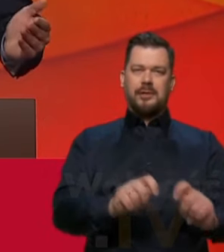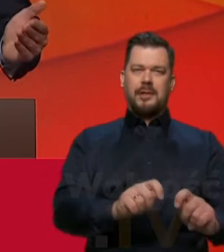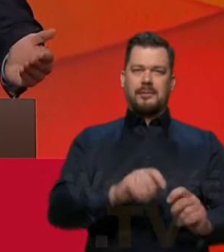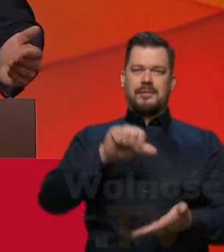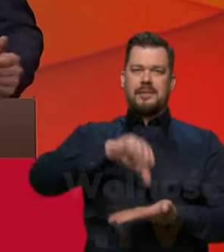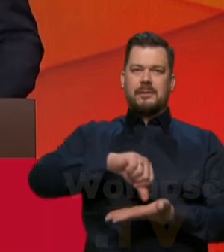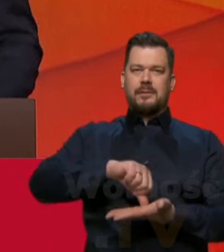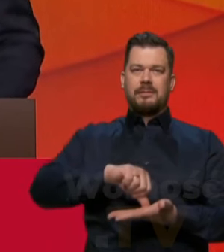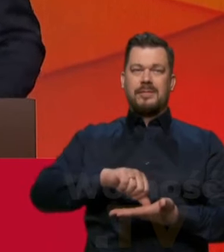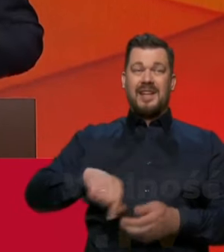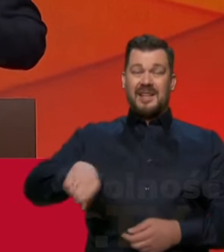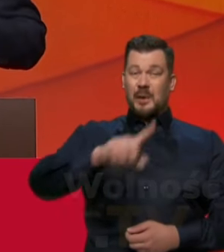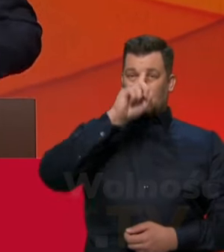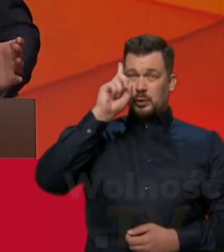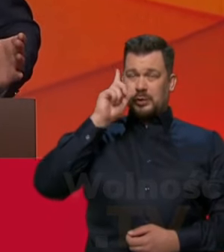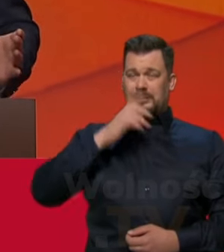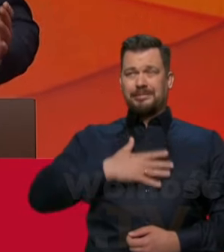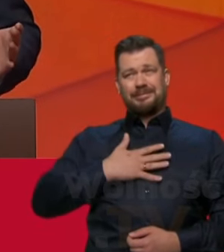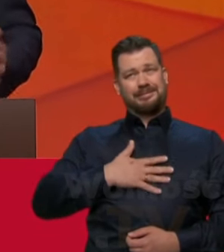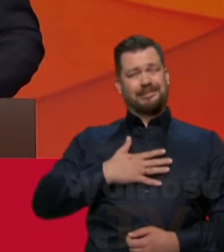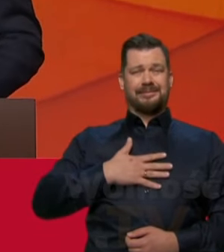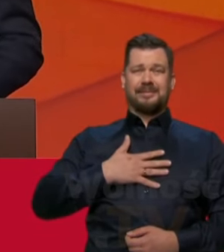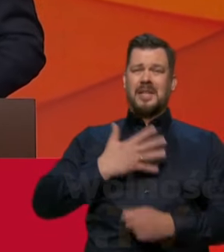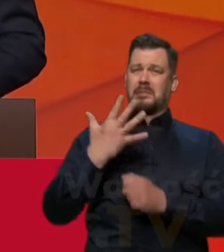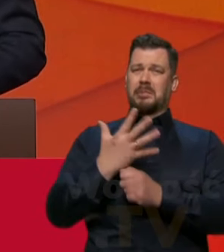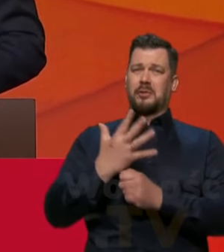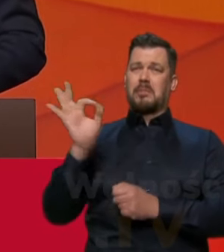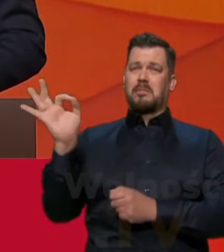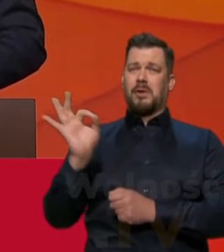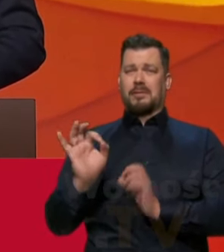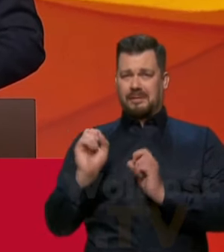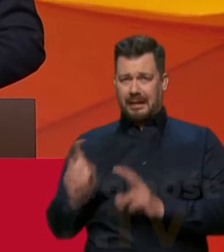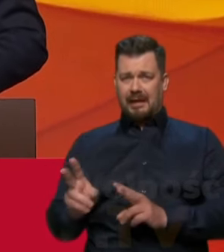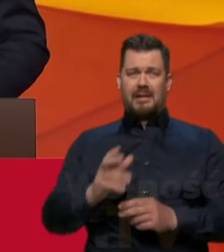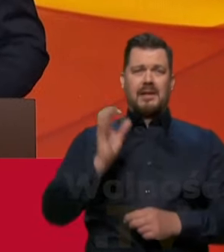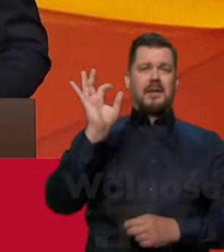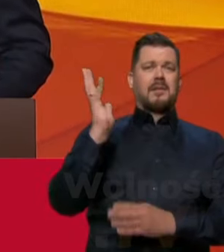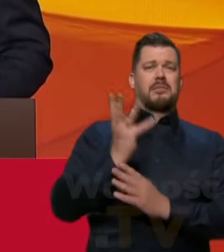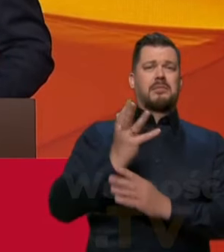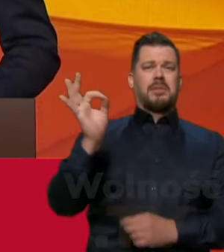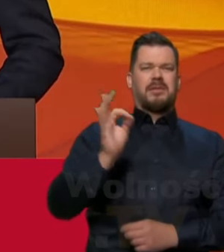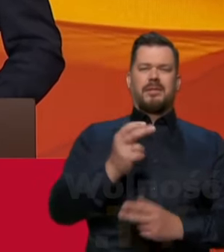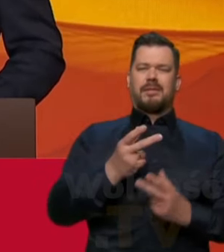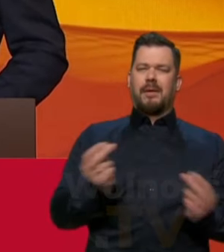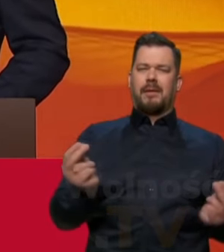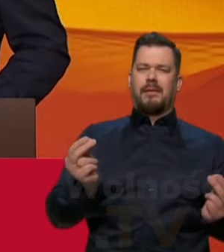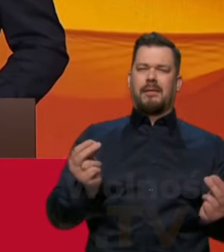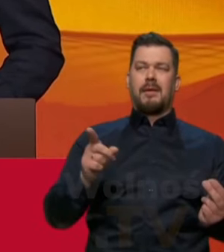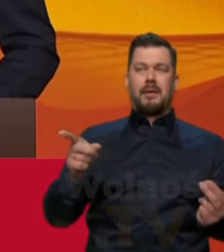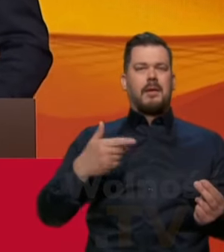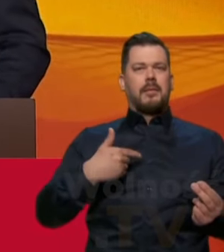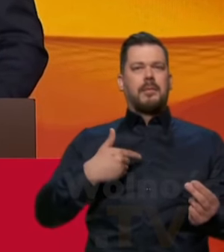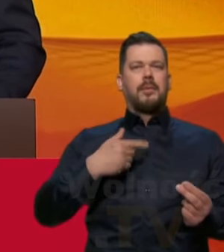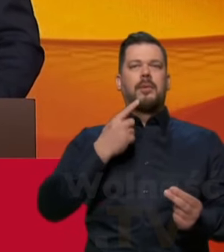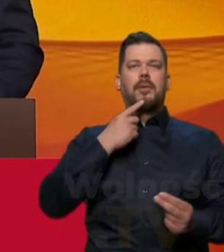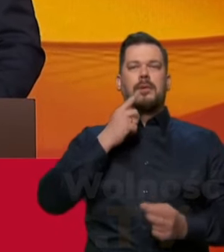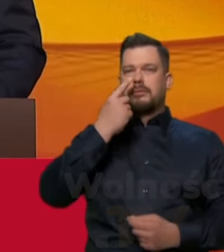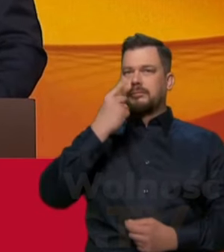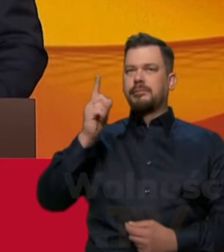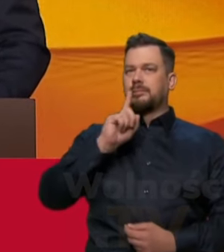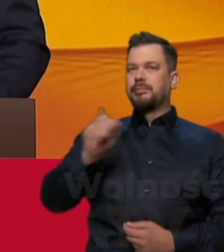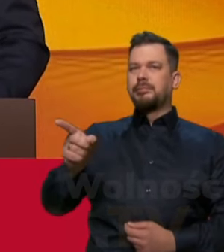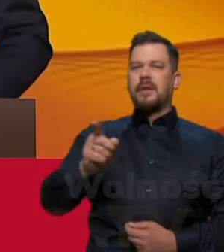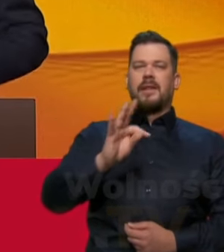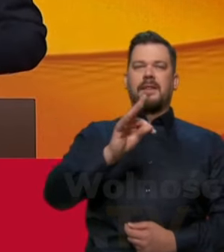Społeczeństwo jest podzielone pół na pół. Tak wynika z sondażu najnowszego przedwyborczego badania przeprowadzonego na zlecenie